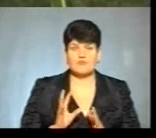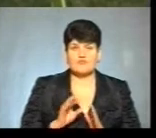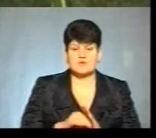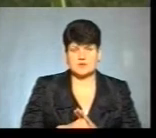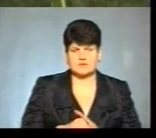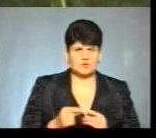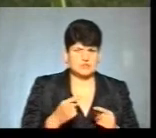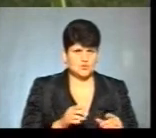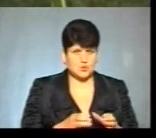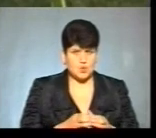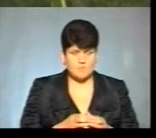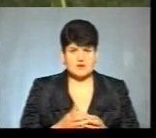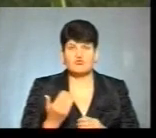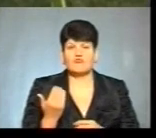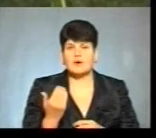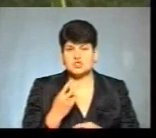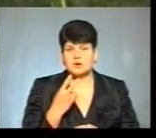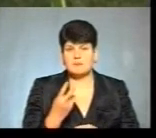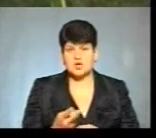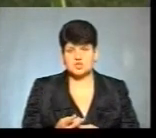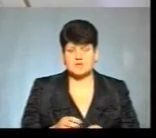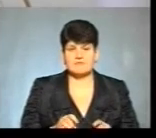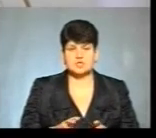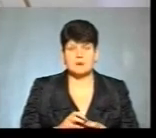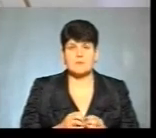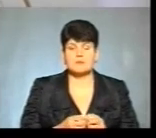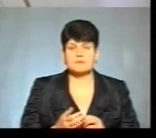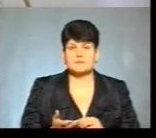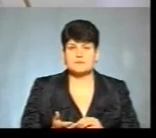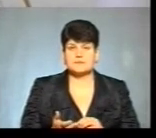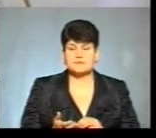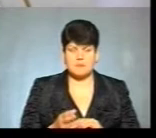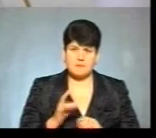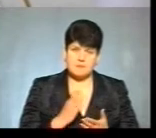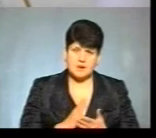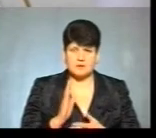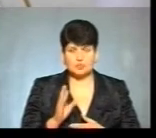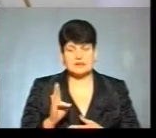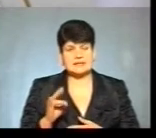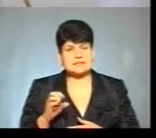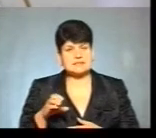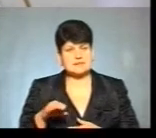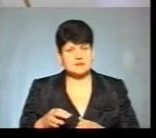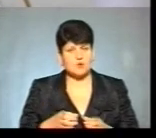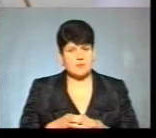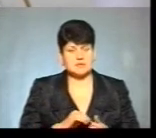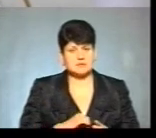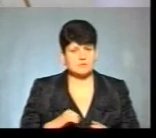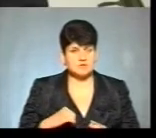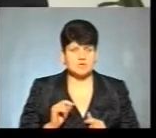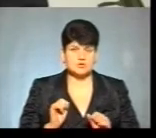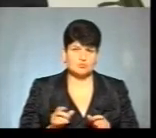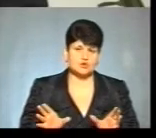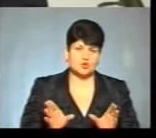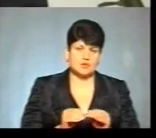до іншої громади. Ваше бачення вирішення цього питання? Має бути Настасівська громада таки самостійною чи може доєднатись до